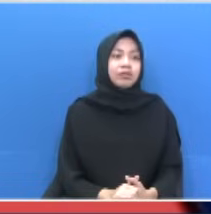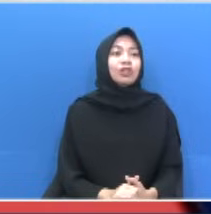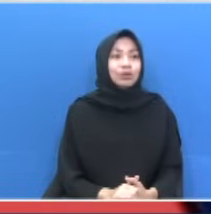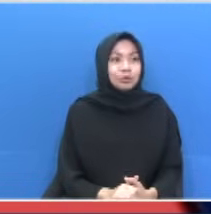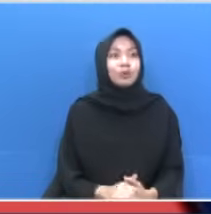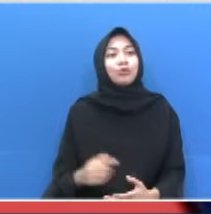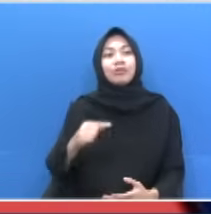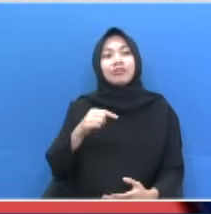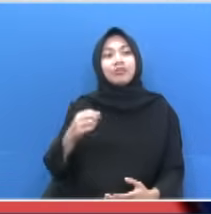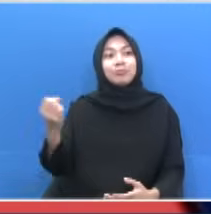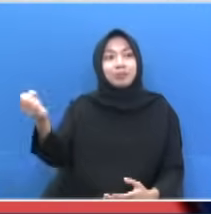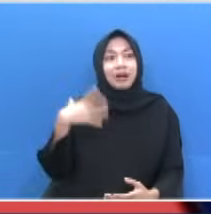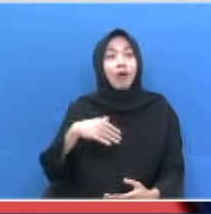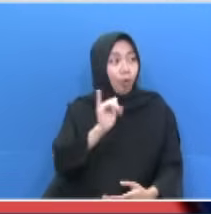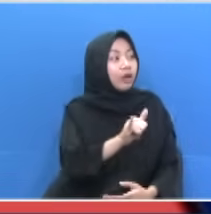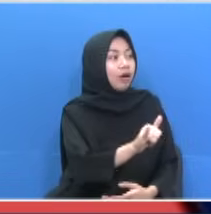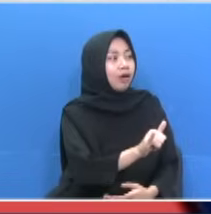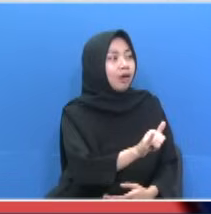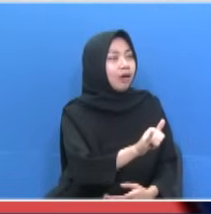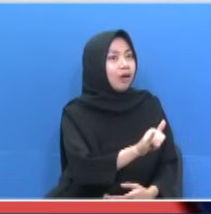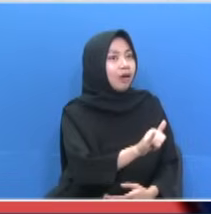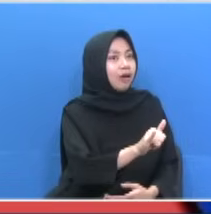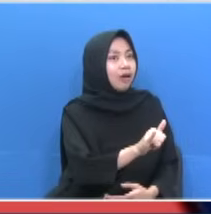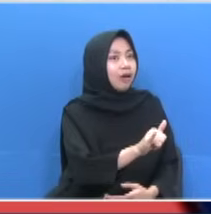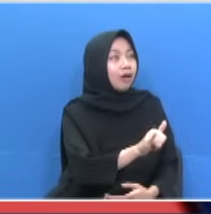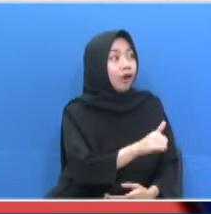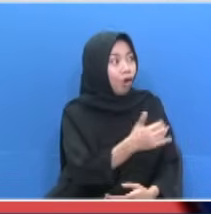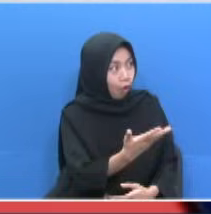gitu ya lalu ya berarti